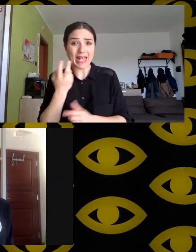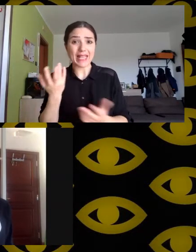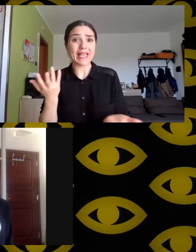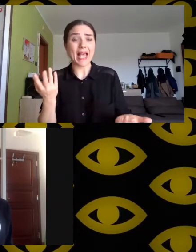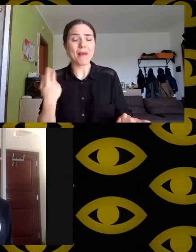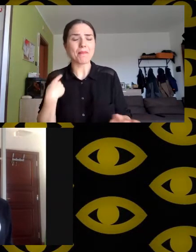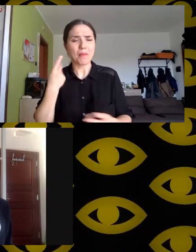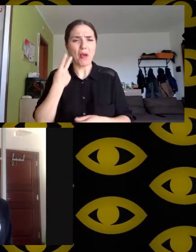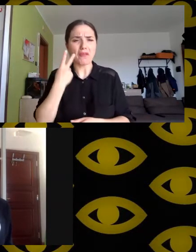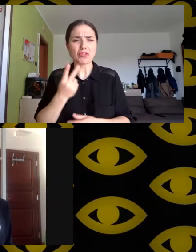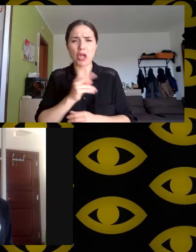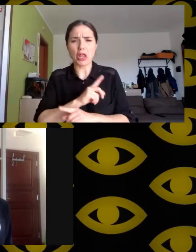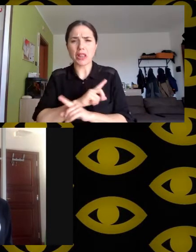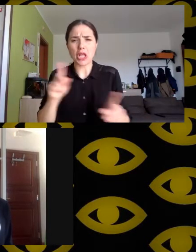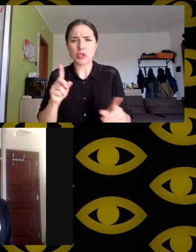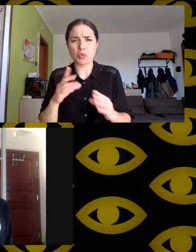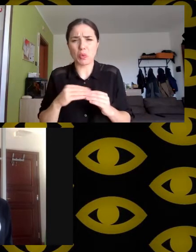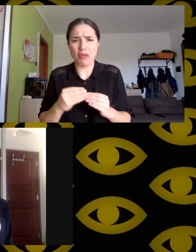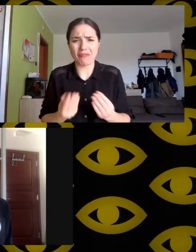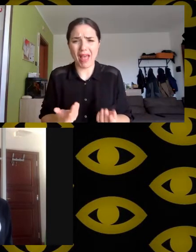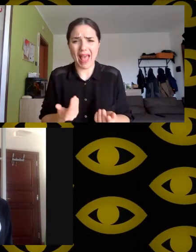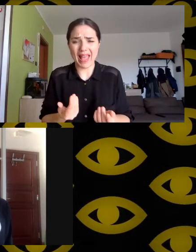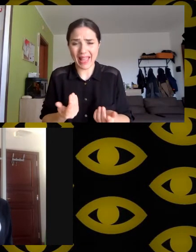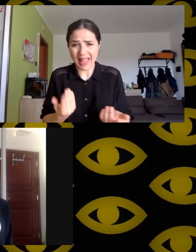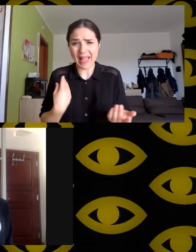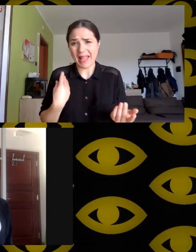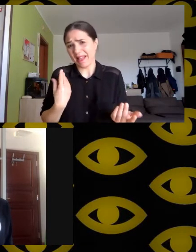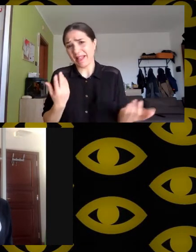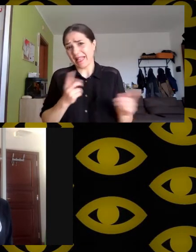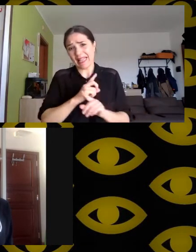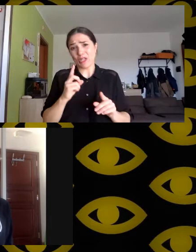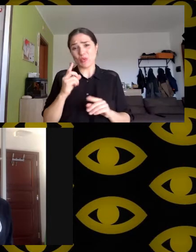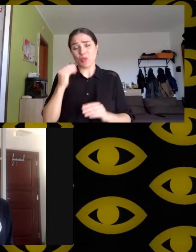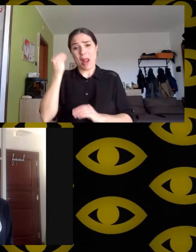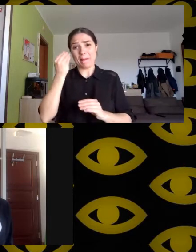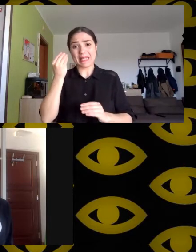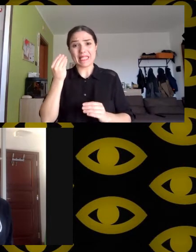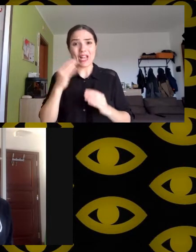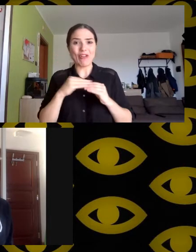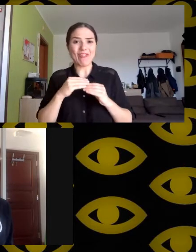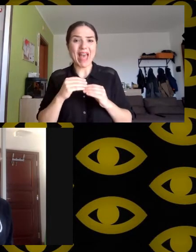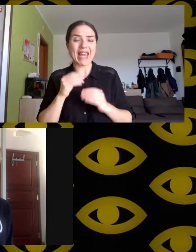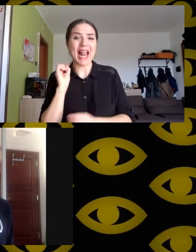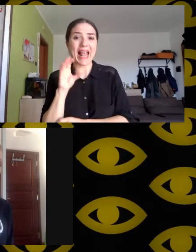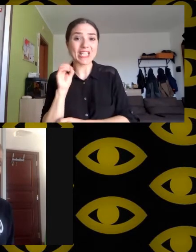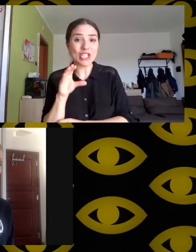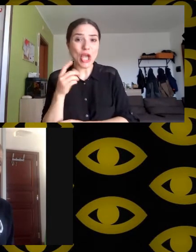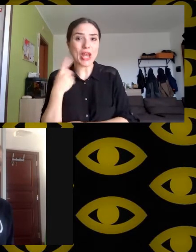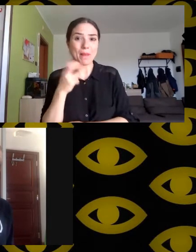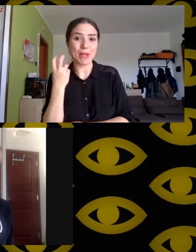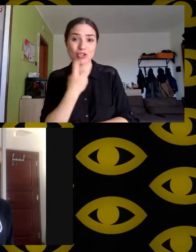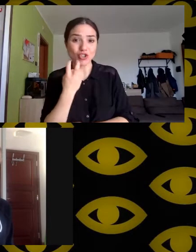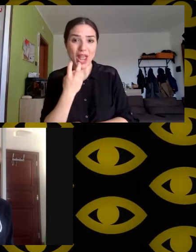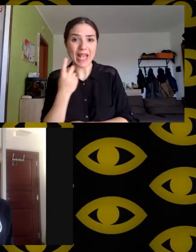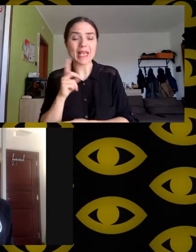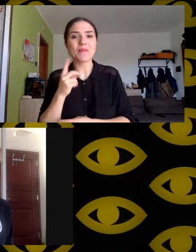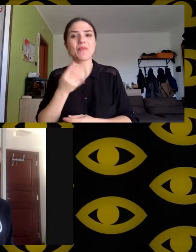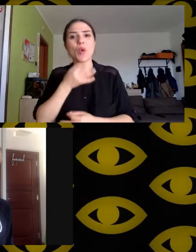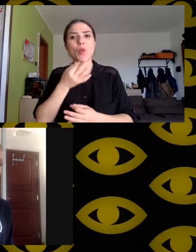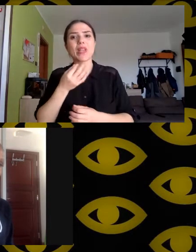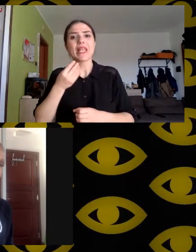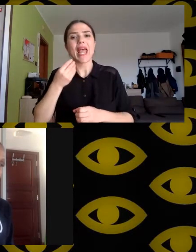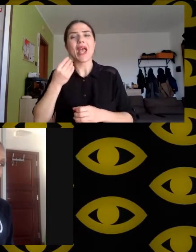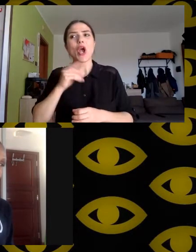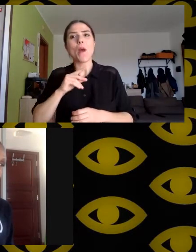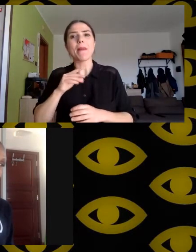chiaramente a nessuno è mai balzato l'idea di approfondire la terminologia, perché vedete, le scienze